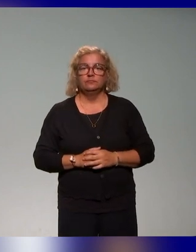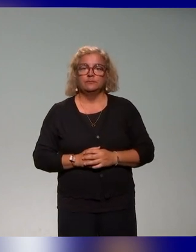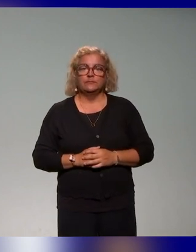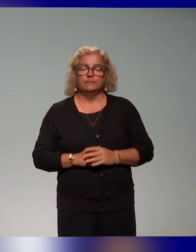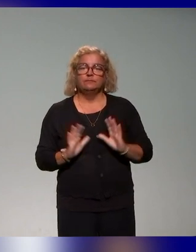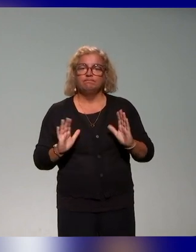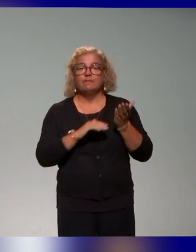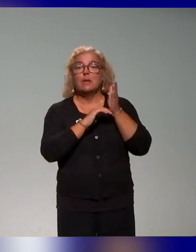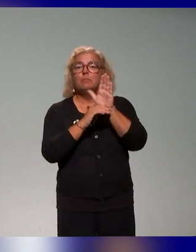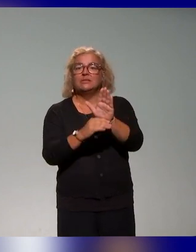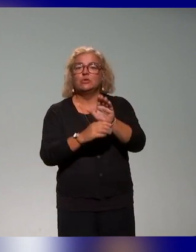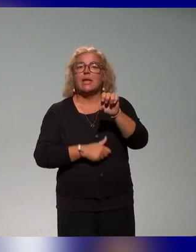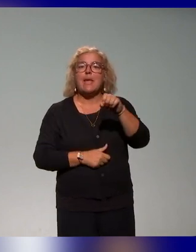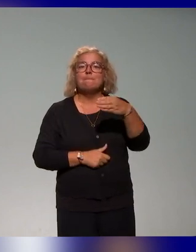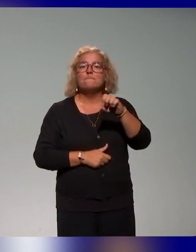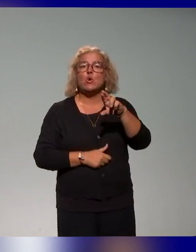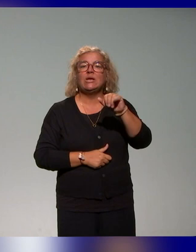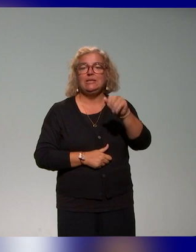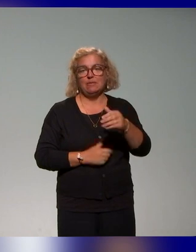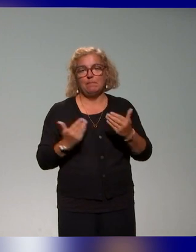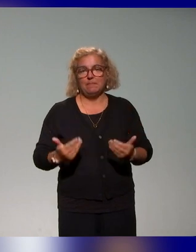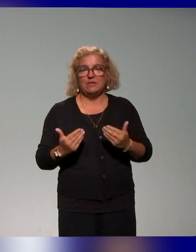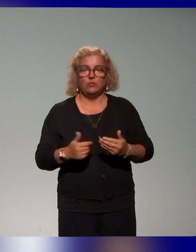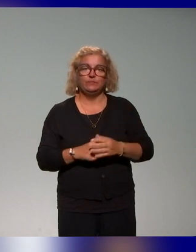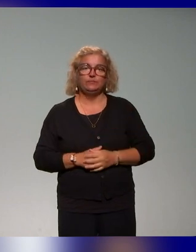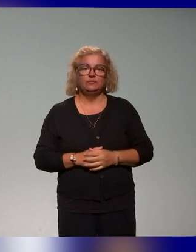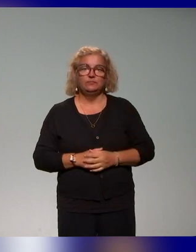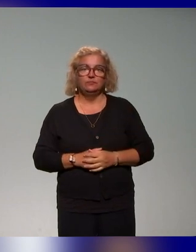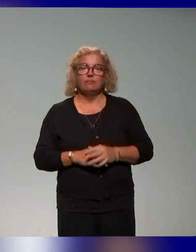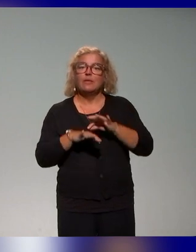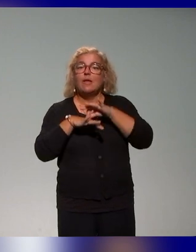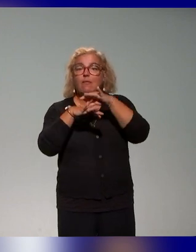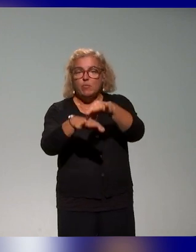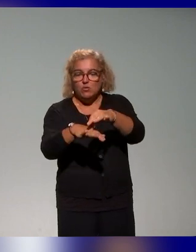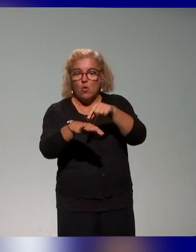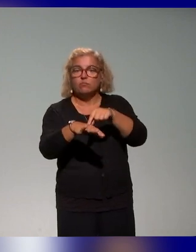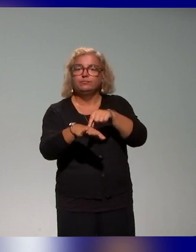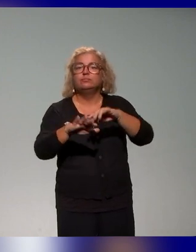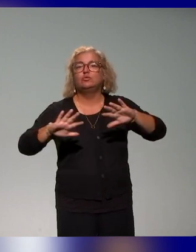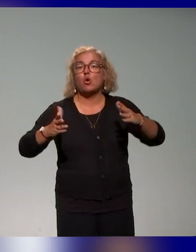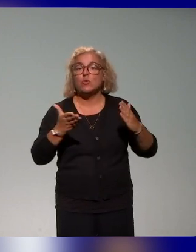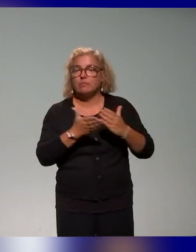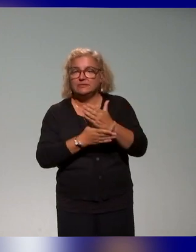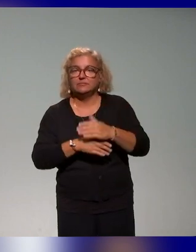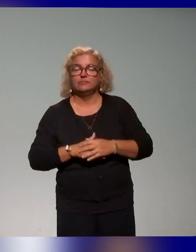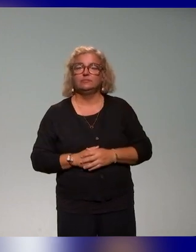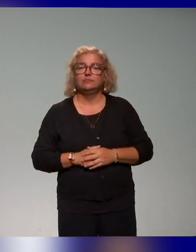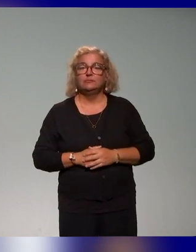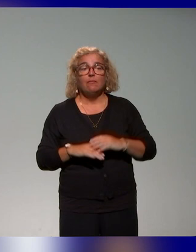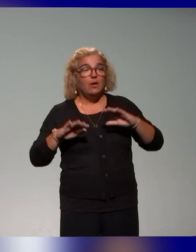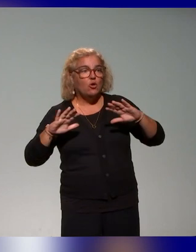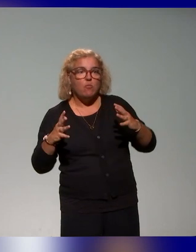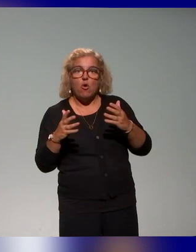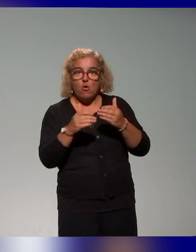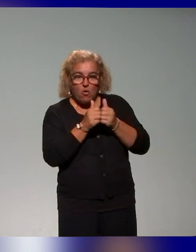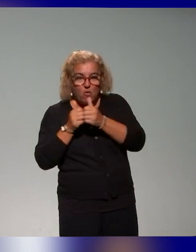va nous présenter Emeric, cette partie d'accompagnement et comment on arrive à travailler ensemble